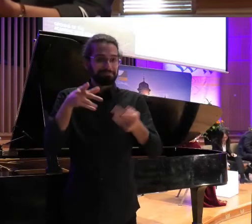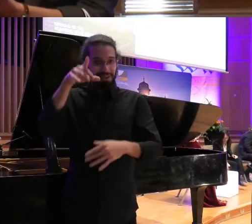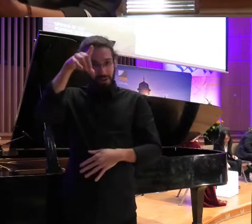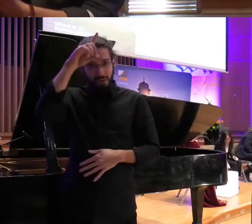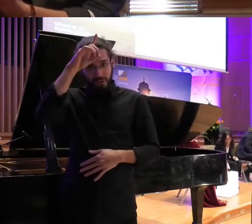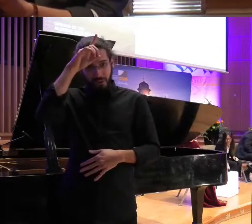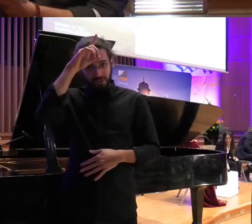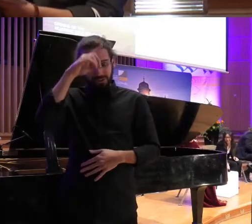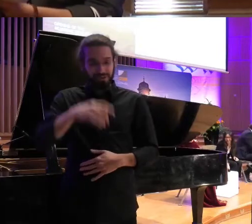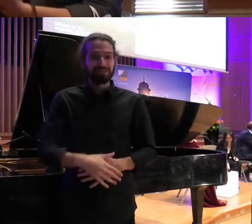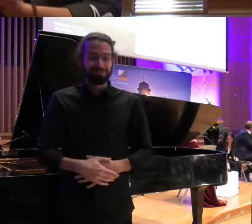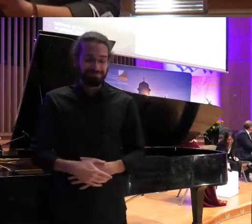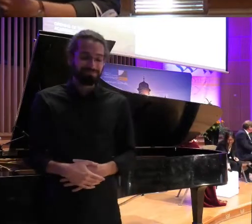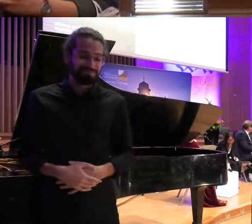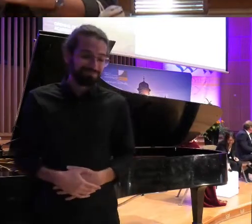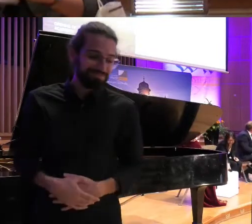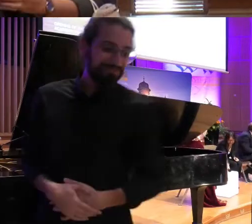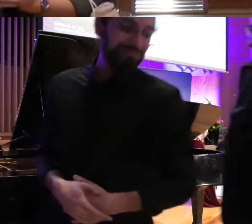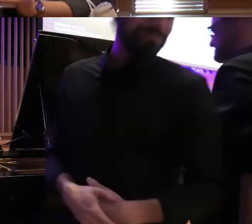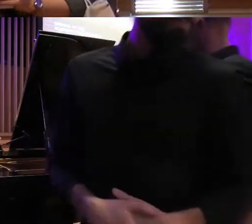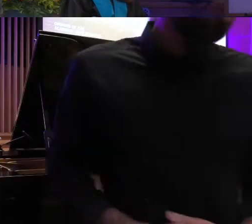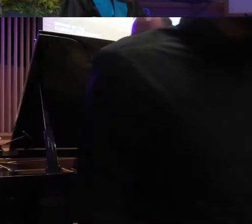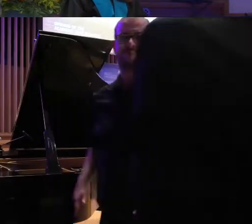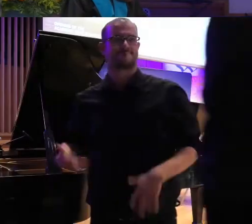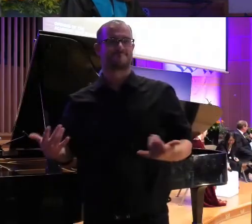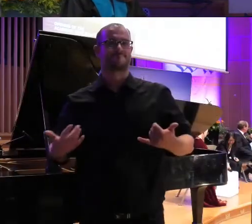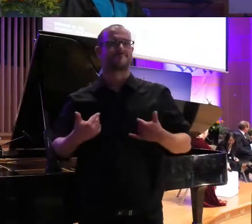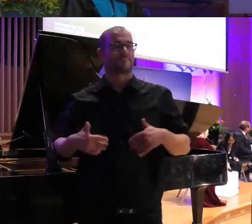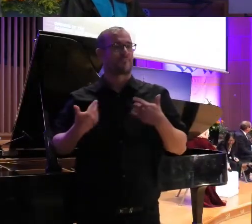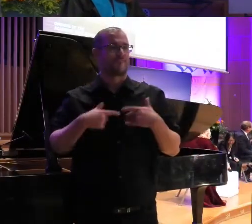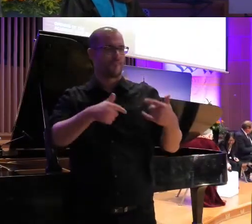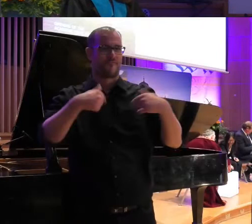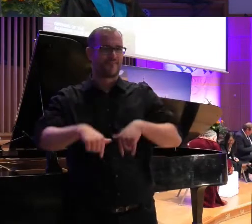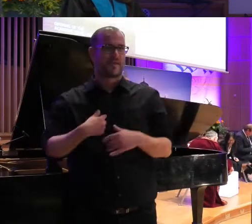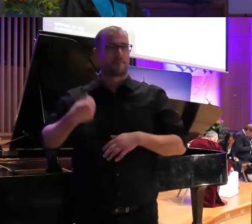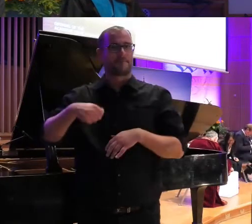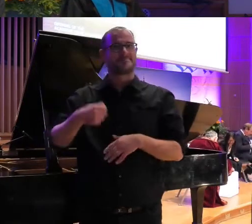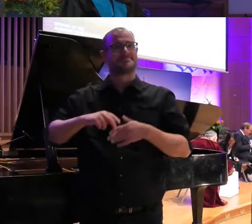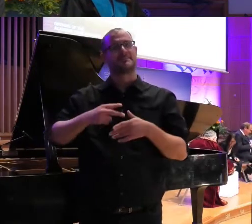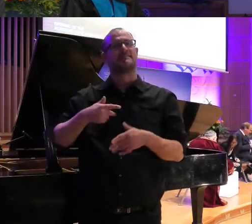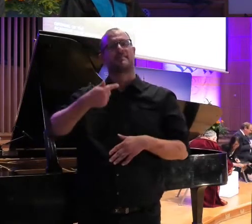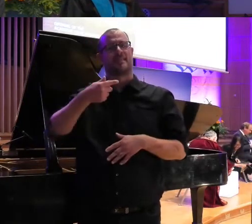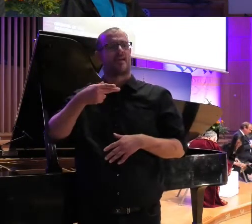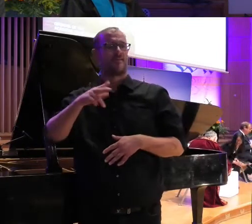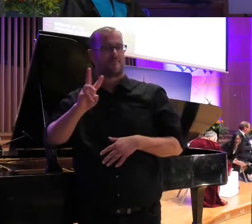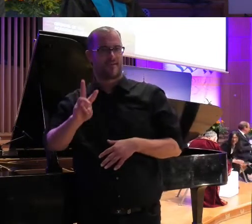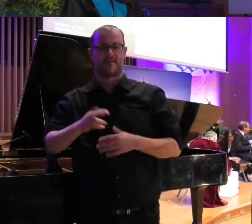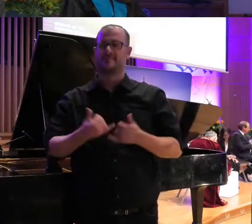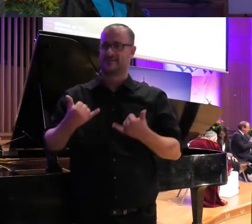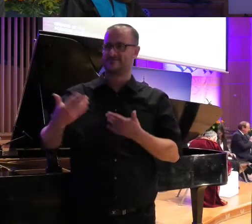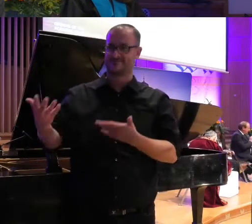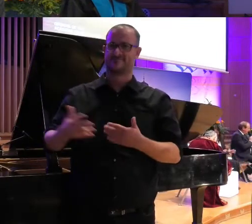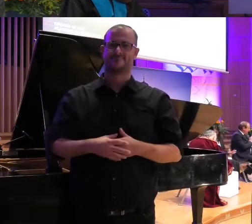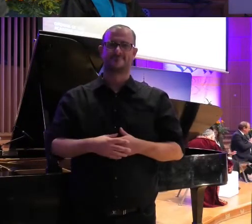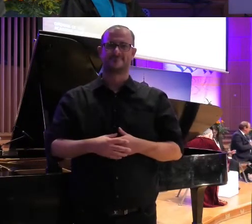zurück switchen. Aber ich freue mich sehr, dass Sie bei uns sind. Gerd Friedsam, der Präsident des Technischen Hilfswerks. Funktioniert es? Ich glaube